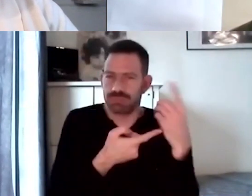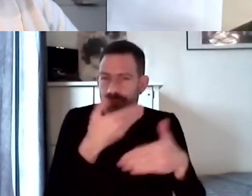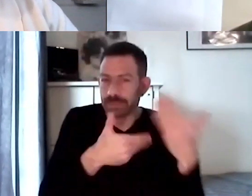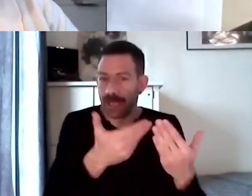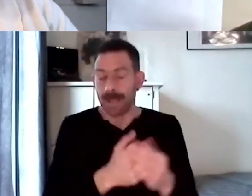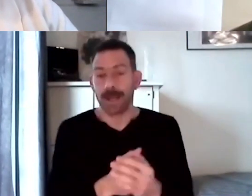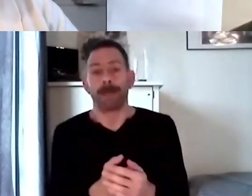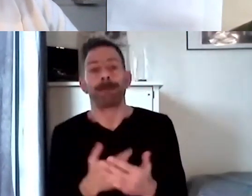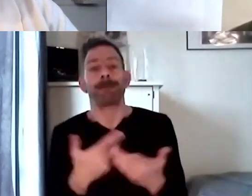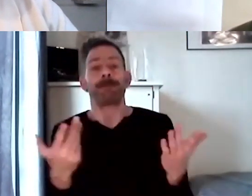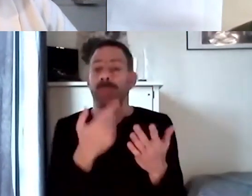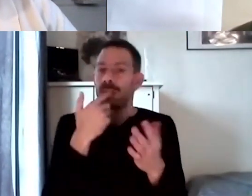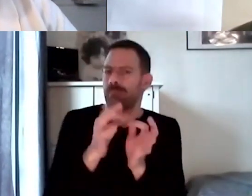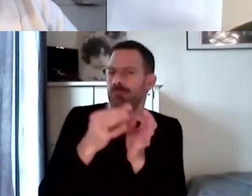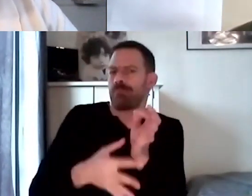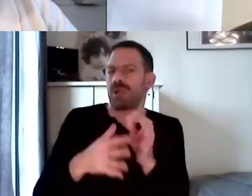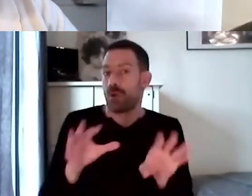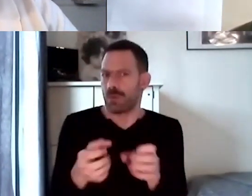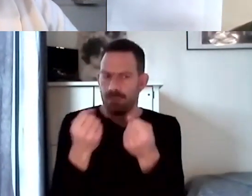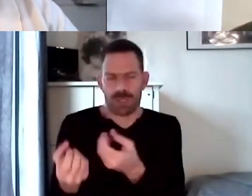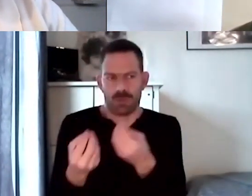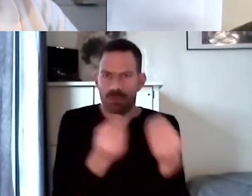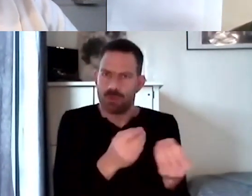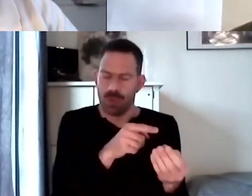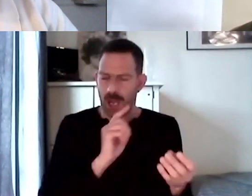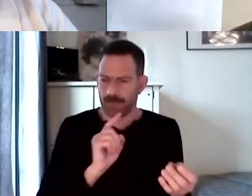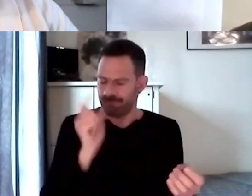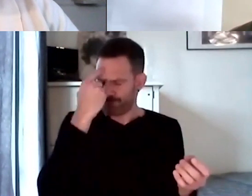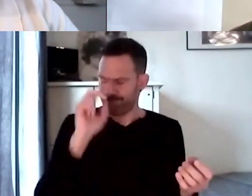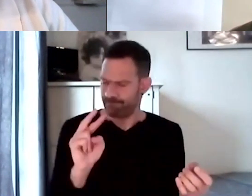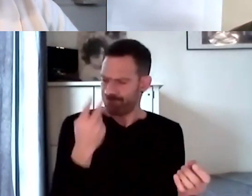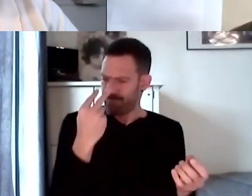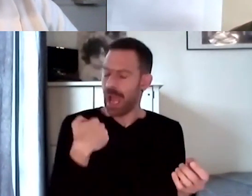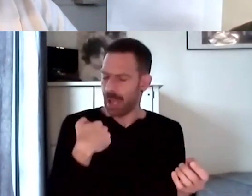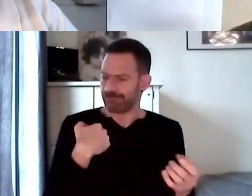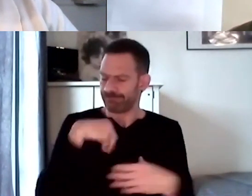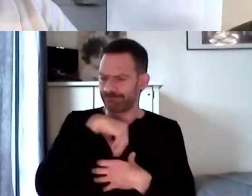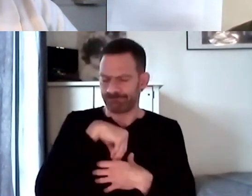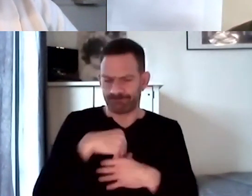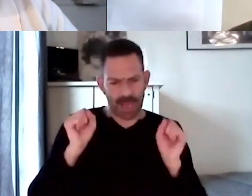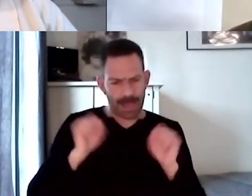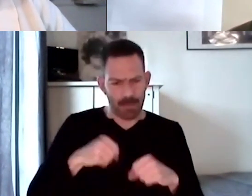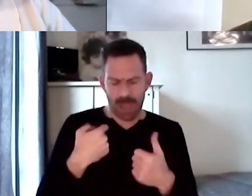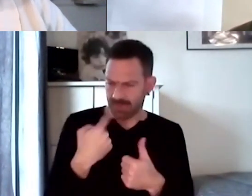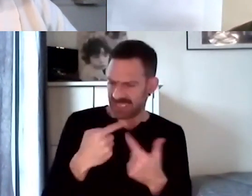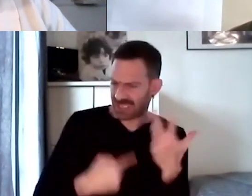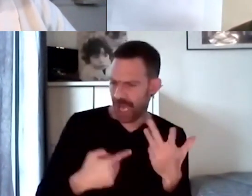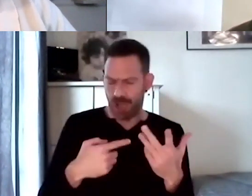même savoir ou prendre conscience de ce qu'elles sont capables de faire ou de ce qu'elles ont à l'intérieur d'elles qui peut faire les